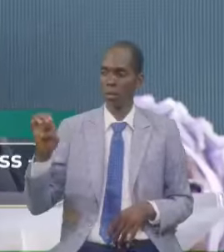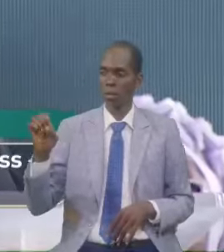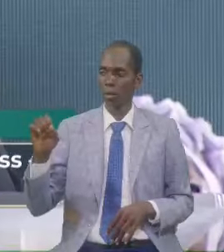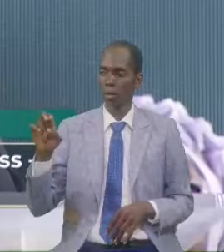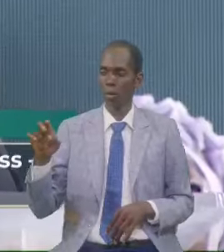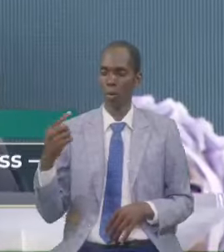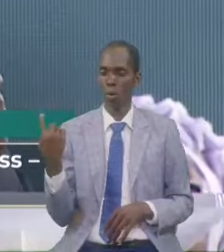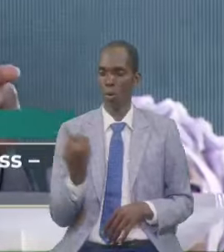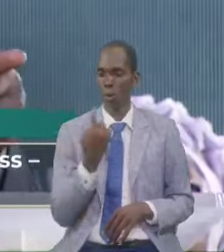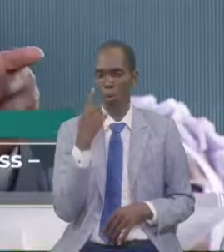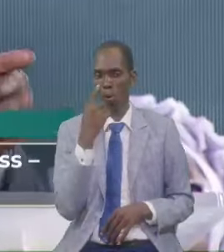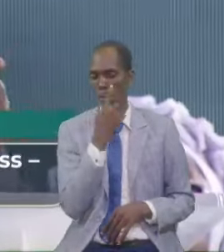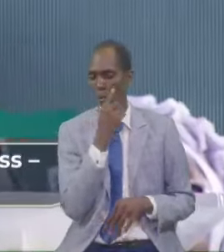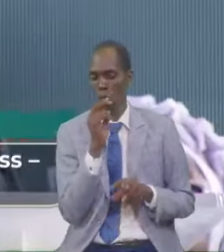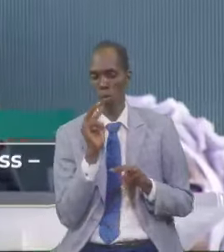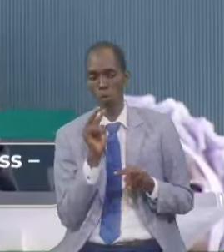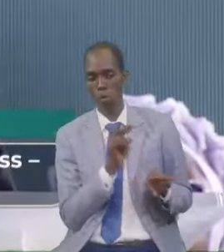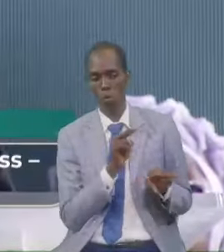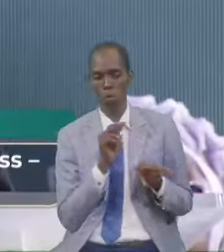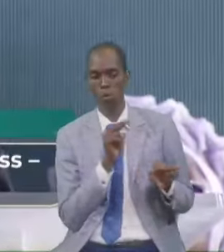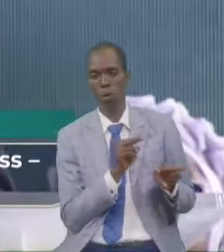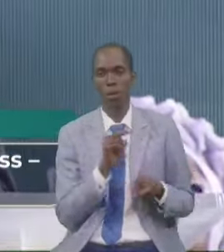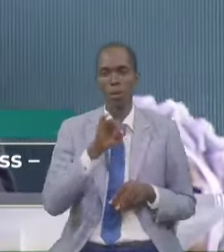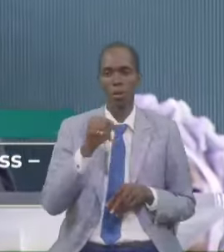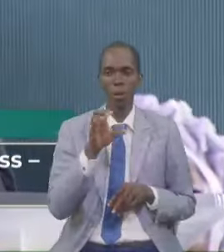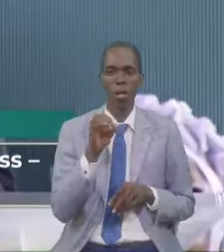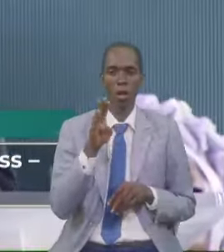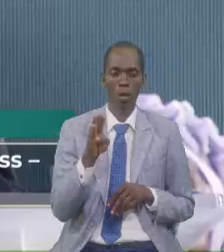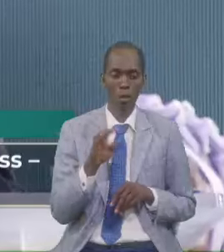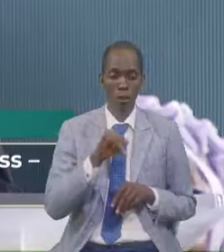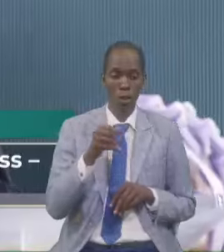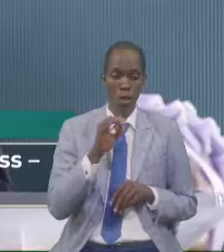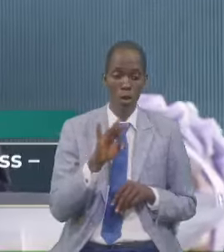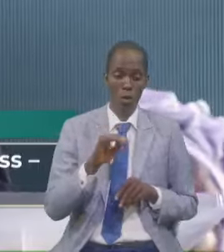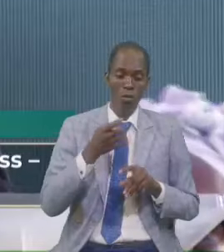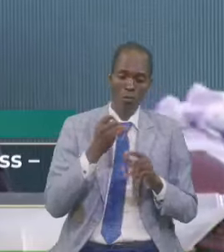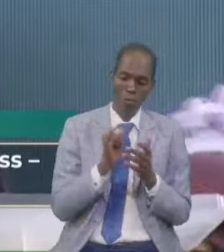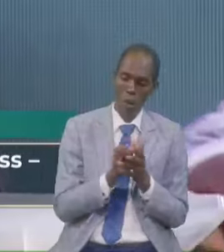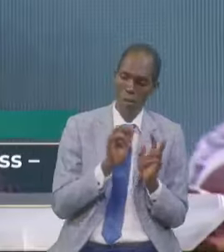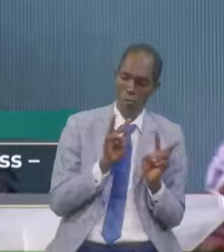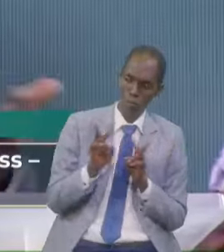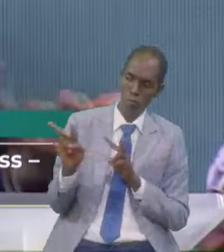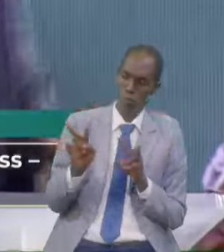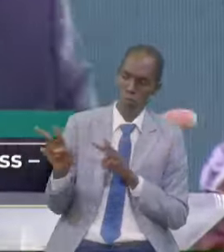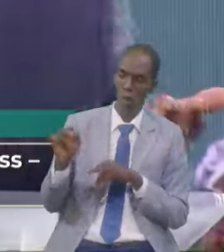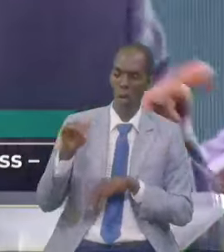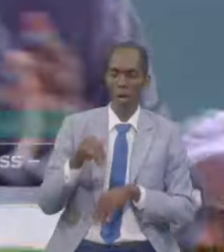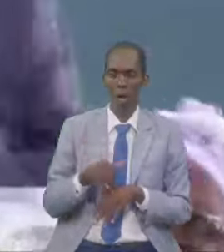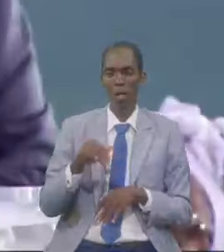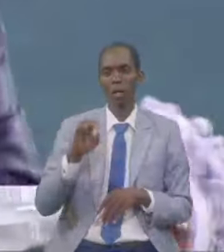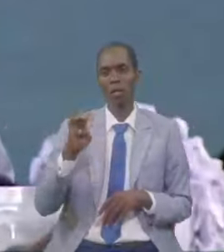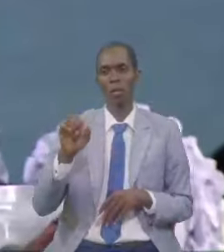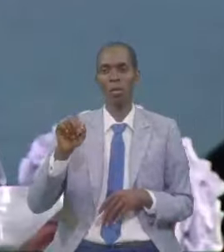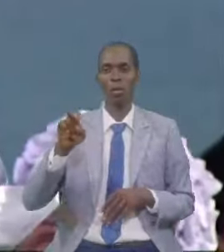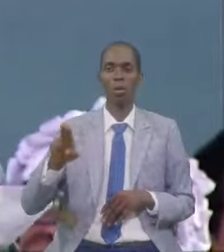Jacob. ఏషావు యాకోబును దాపెడుతున్నాడు. ఏషావు ఆ విధంగా యాకోబు ఏషావుని చంపేసే